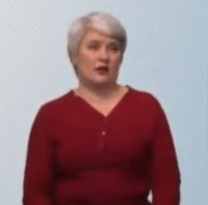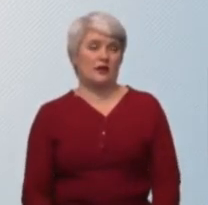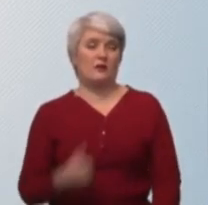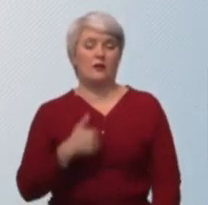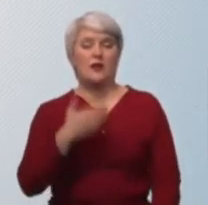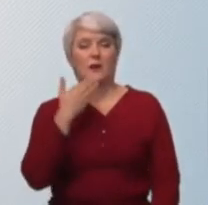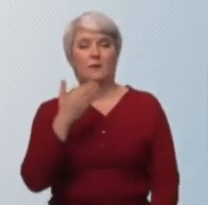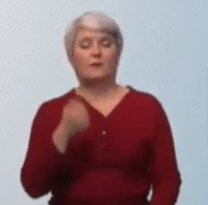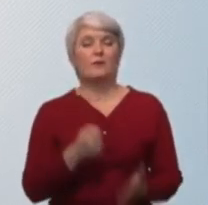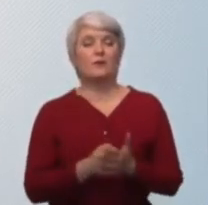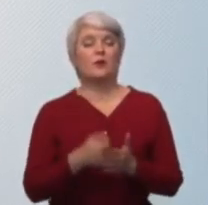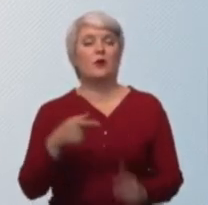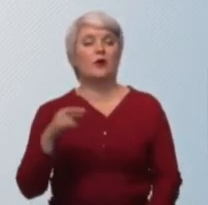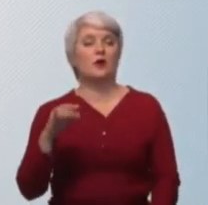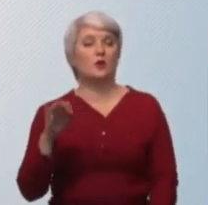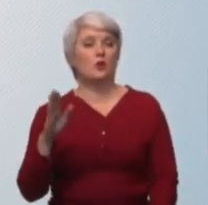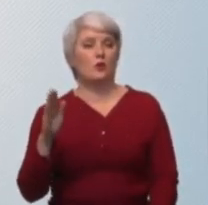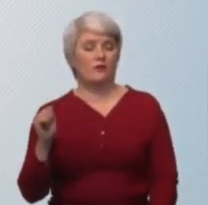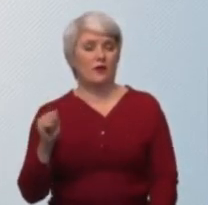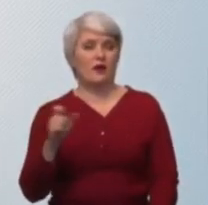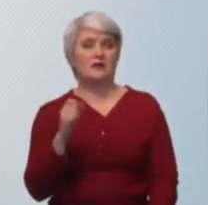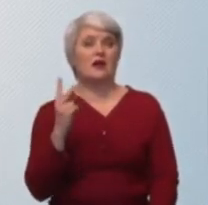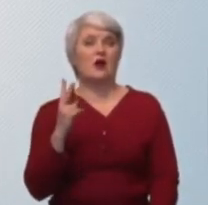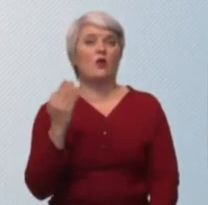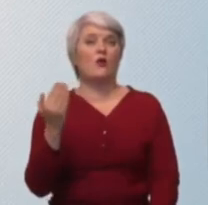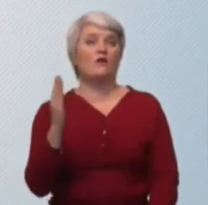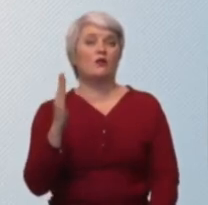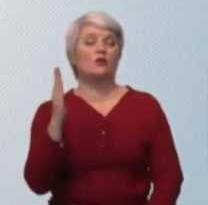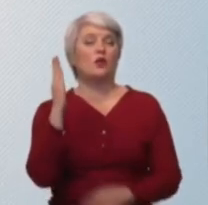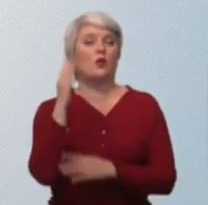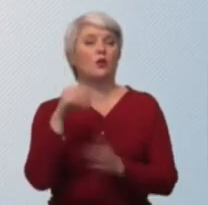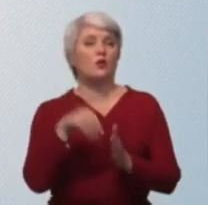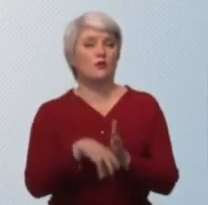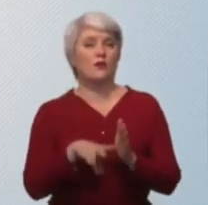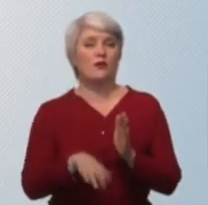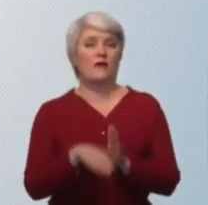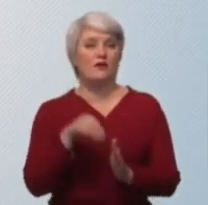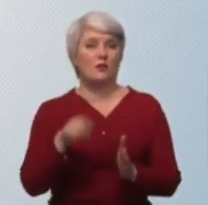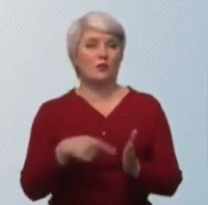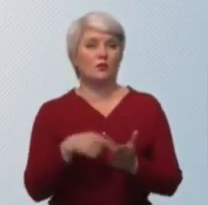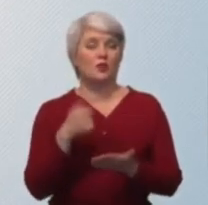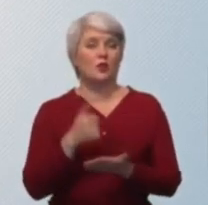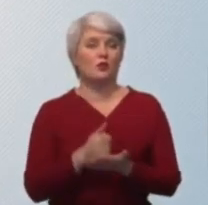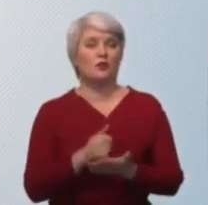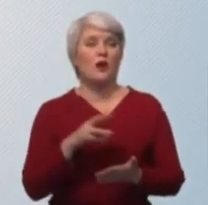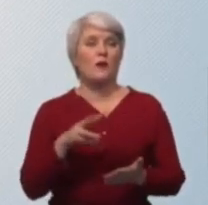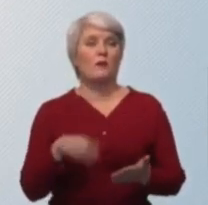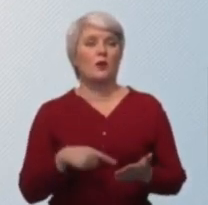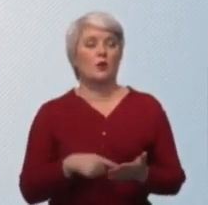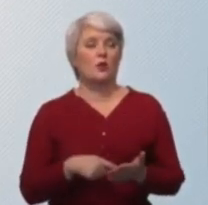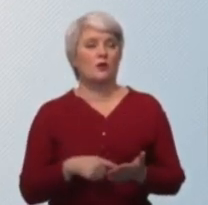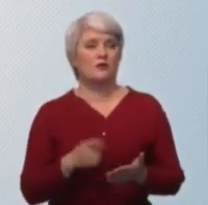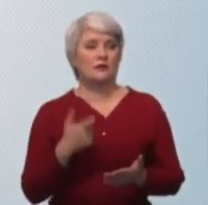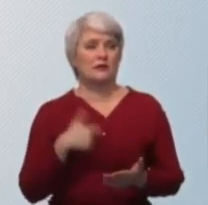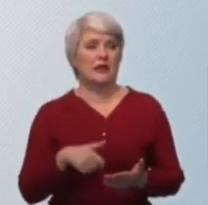Юрія Гранатурова. Скажіть, будь ласка, пане Юрію, а за кого ви будете голосувати на виборах міського голови Миколаєва? За